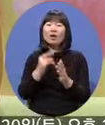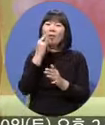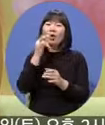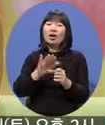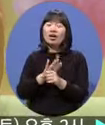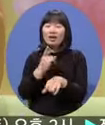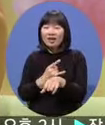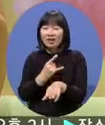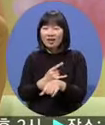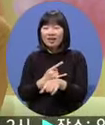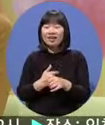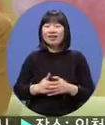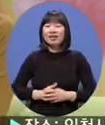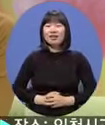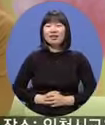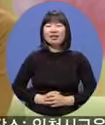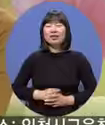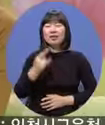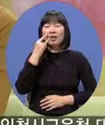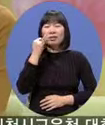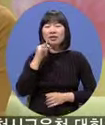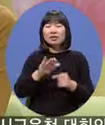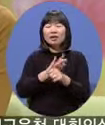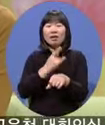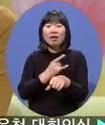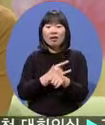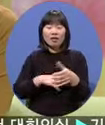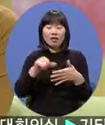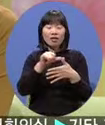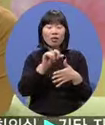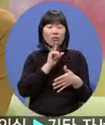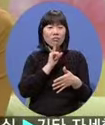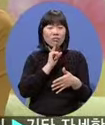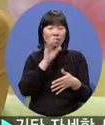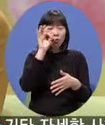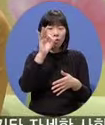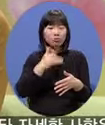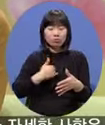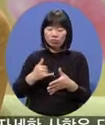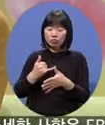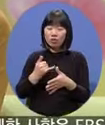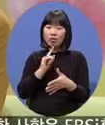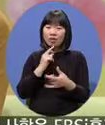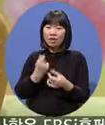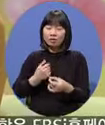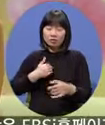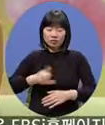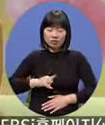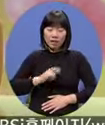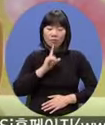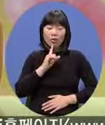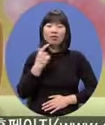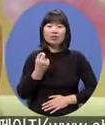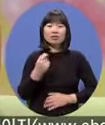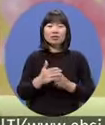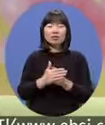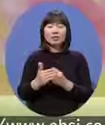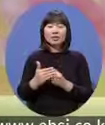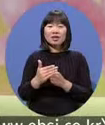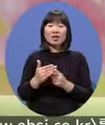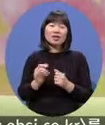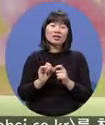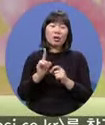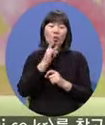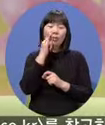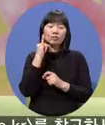사랑해요. 어머, 제 주책이죠. 엄마 사랑해요 하는 아이의 저 얘기가 어머 내 딸 얘기인 것 같고 우리 아이들 맞아요. 얘기인 것 맞아요. 같아서 아마 엄마들이